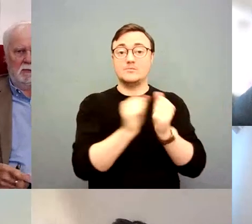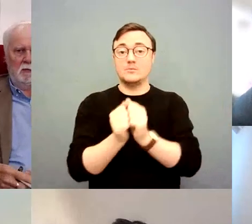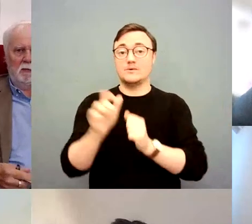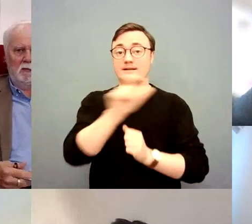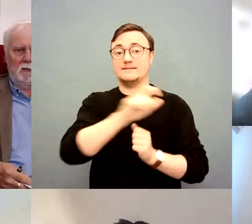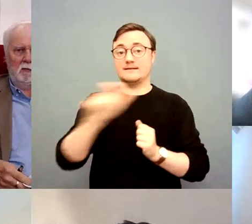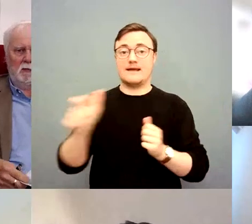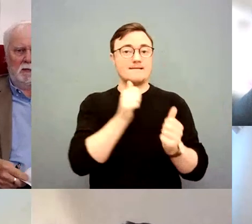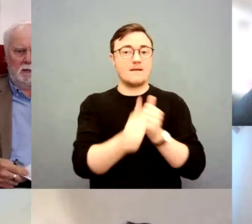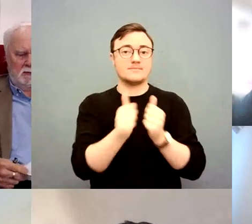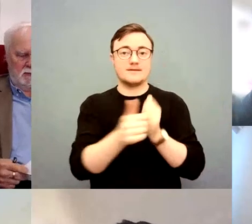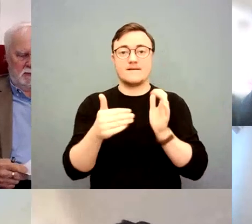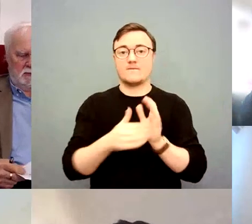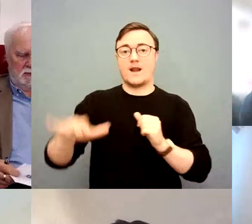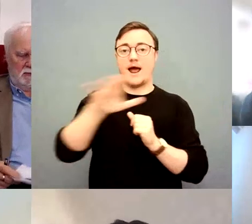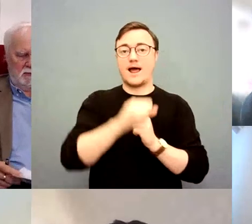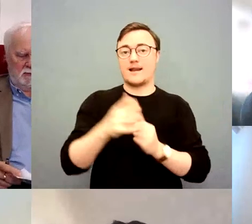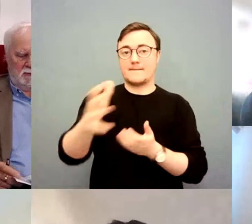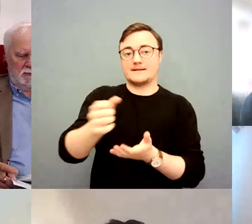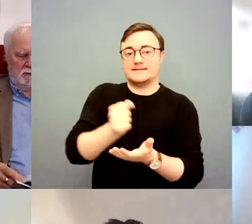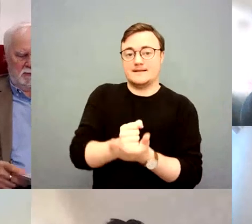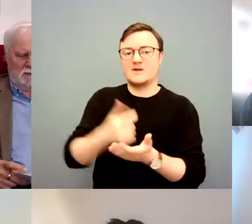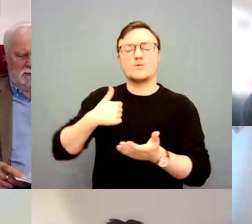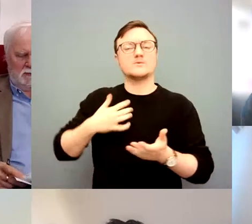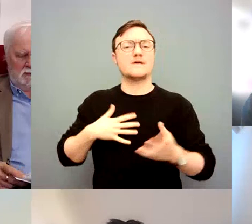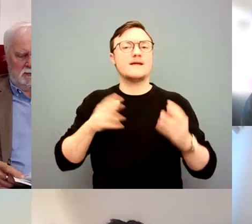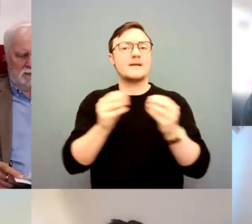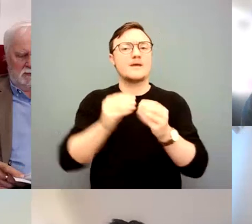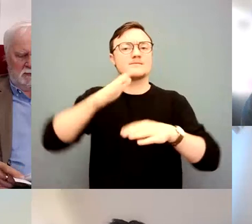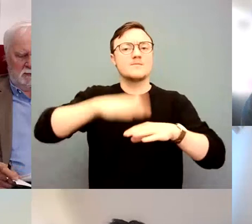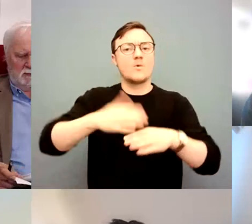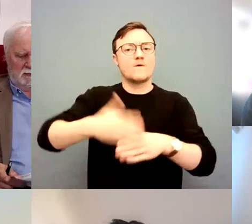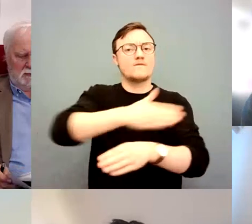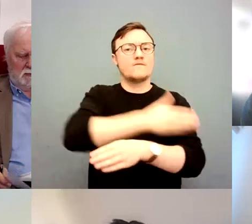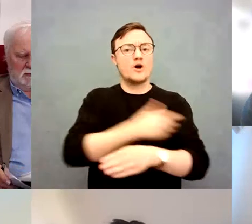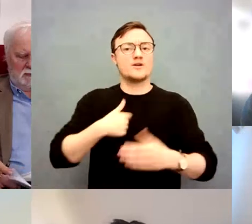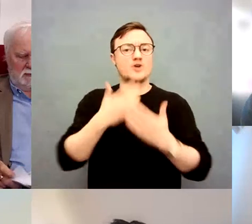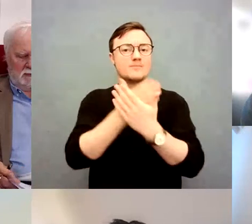Och då är det så att jag ska passa på innan jag presenterar er och säga att